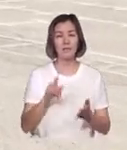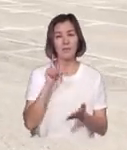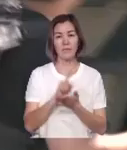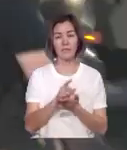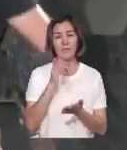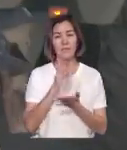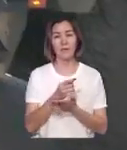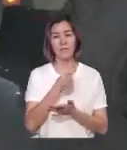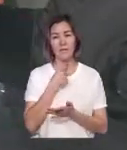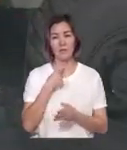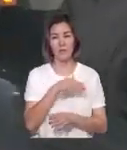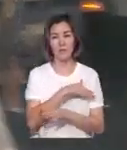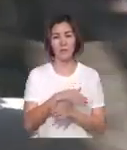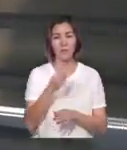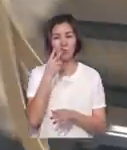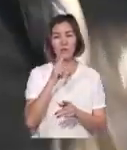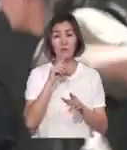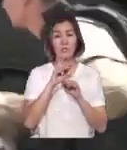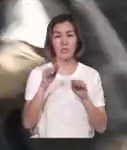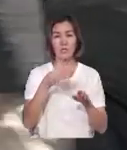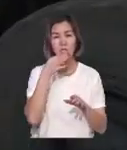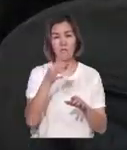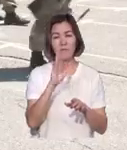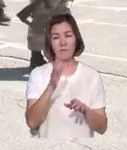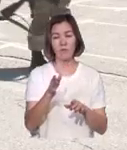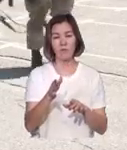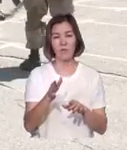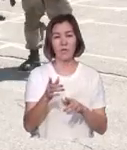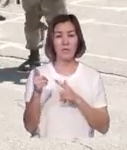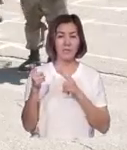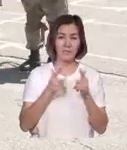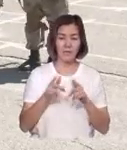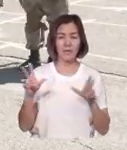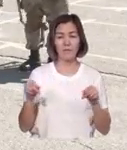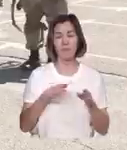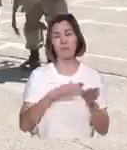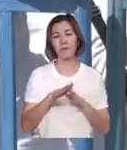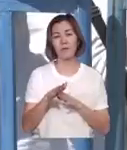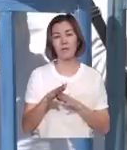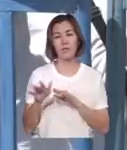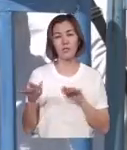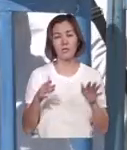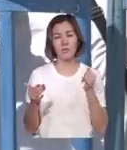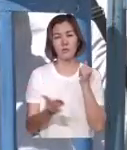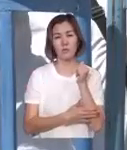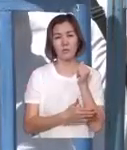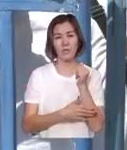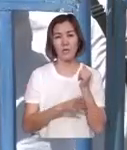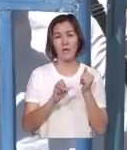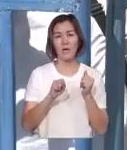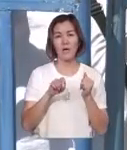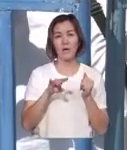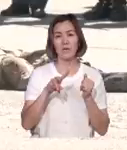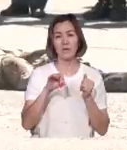бар. Талдықорған көшелерін шарлап тыныштығына жауап береді. Осыған сақадай саймыз деп ант берген жауынгерлер шара соңында Арлан арнайы